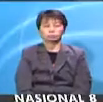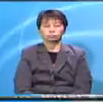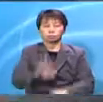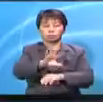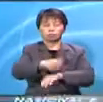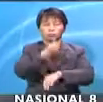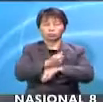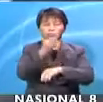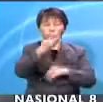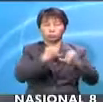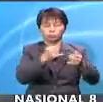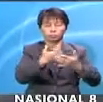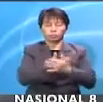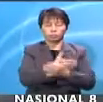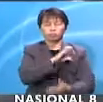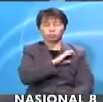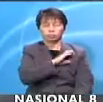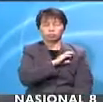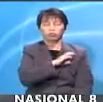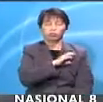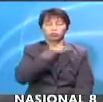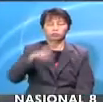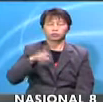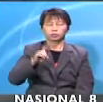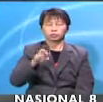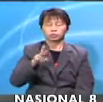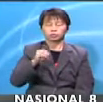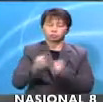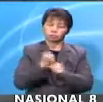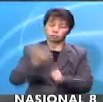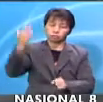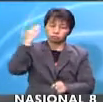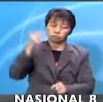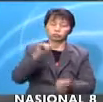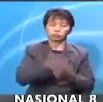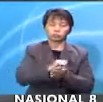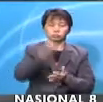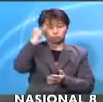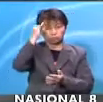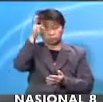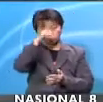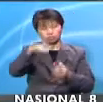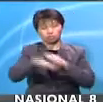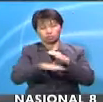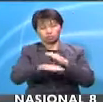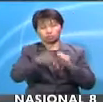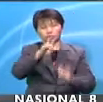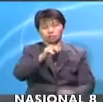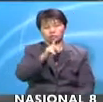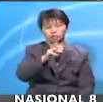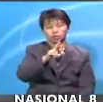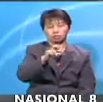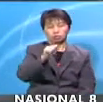penumbuhan dua jabatan baharu oleh polis di Raja Malaysia video RM tahun lalu antara inisiatif kerajaan di bawah bidang keberhasilan utama